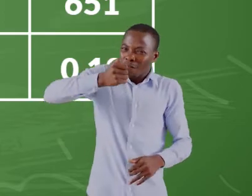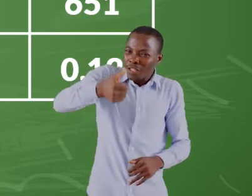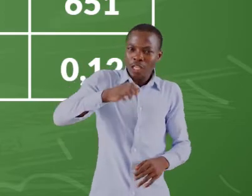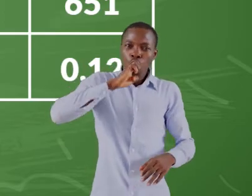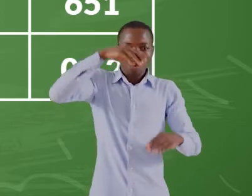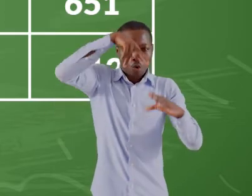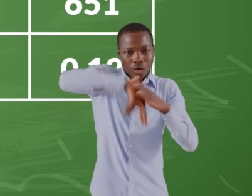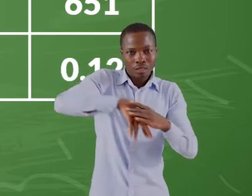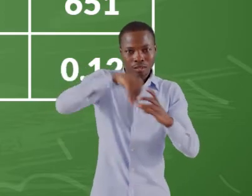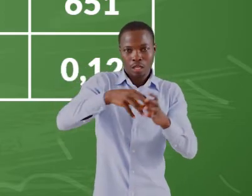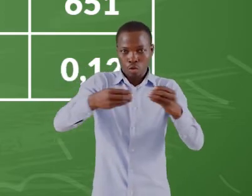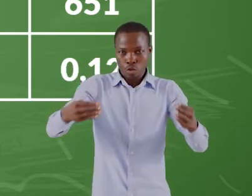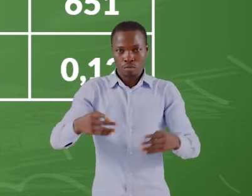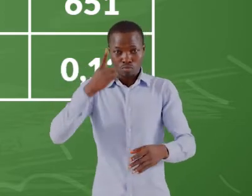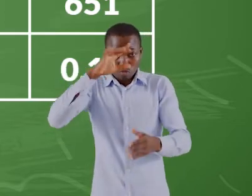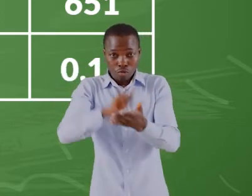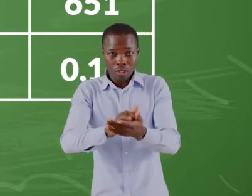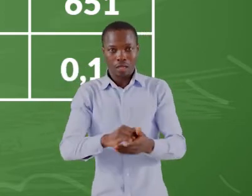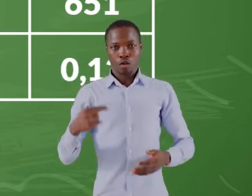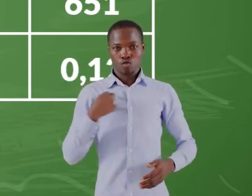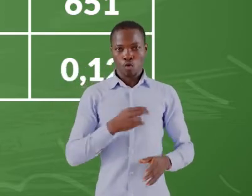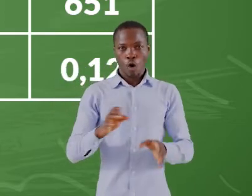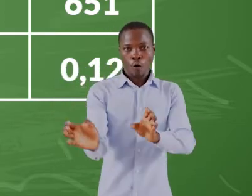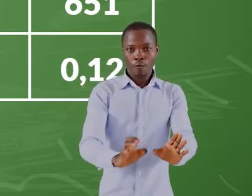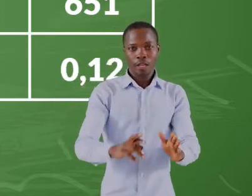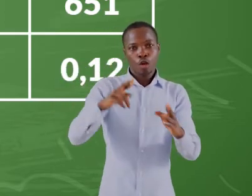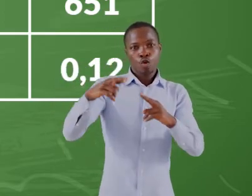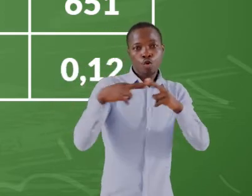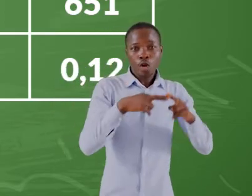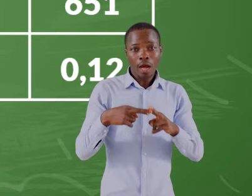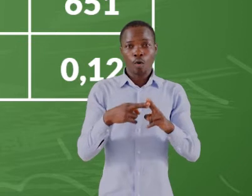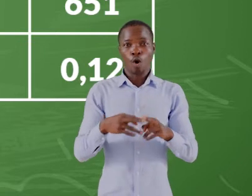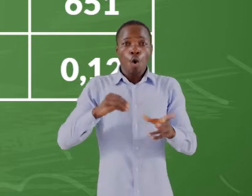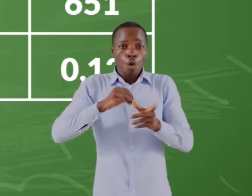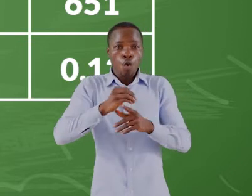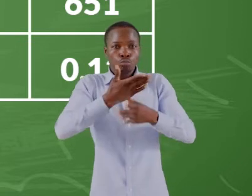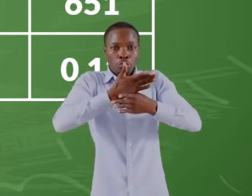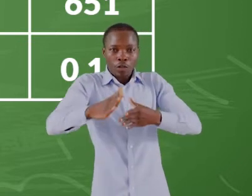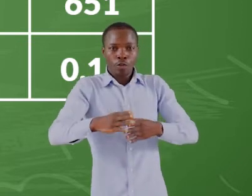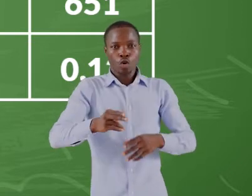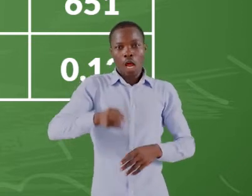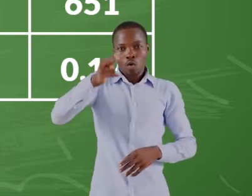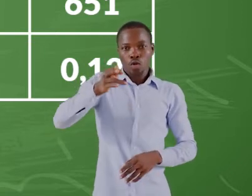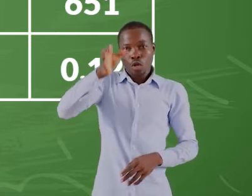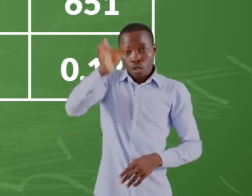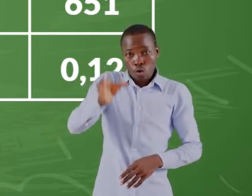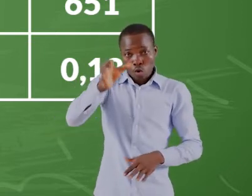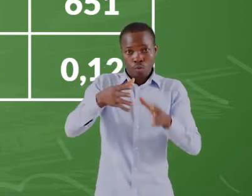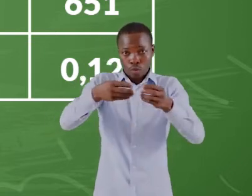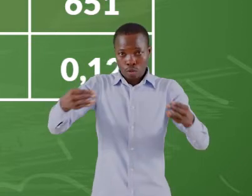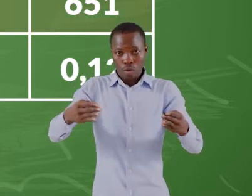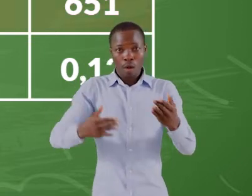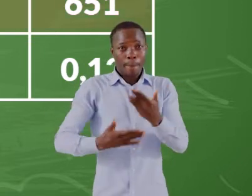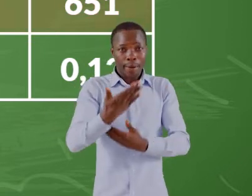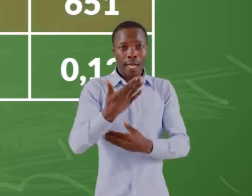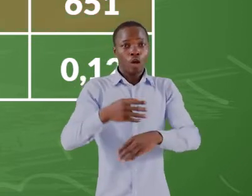de l'eau. Pour cela, nous faisons le rapport où nous divisons la hauteur de la colonne du